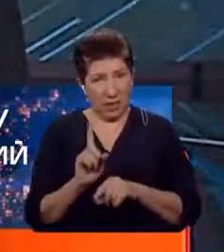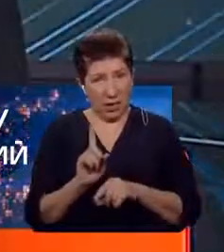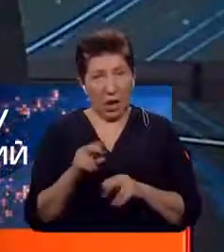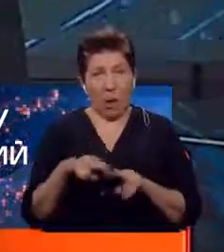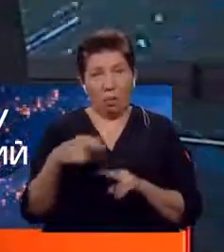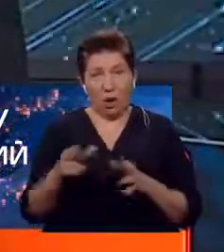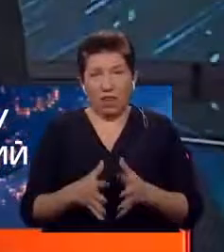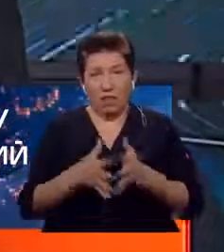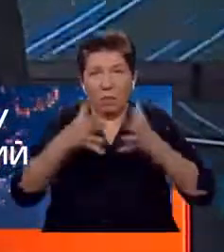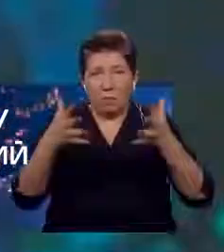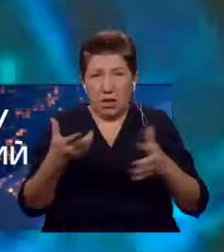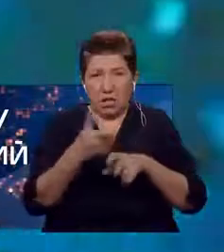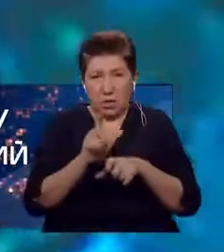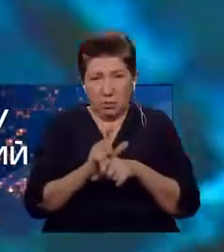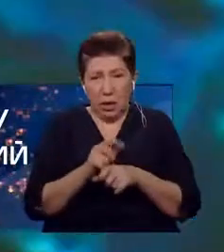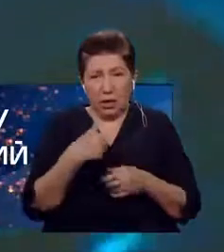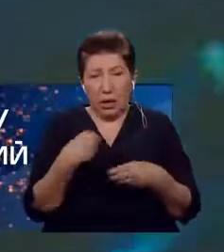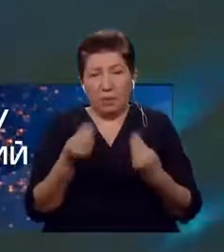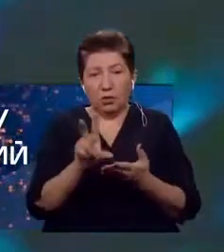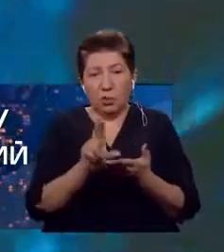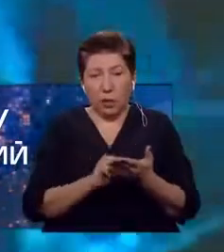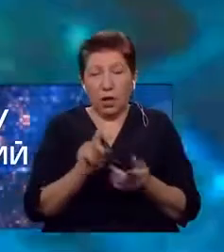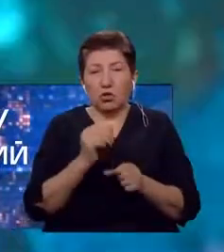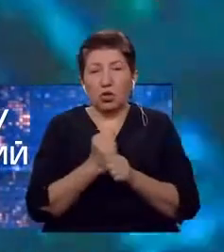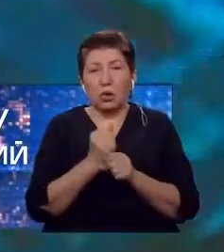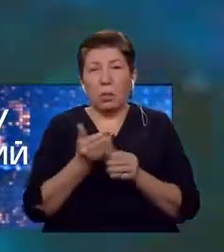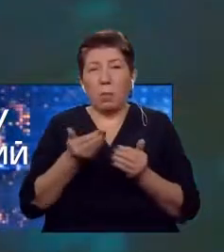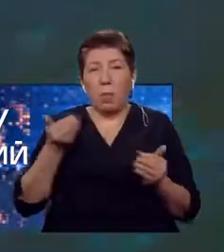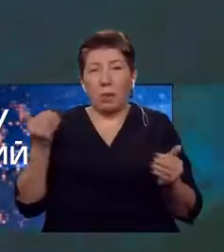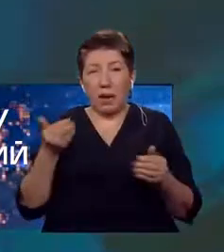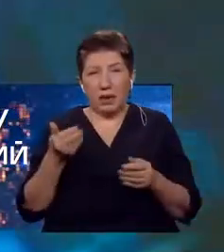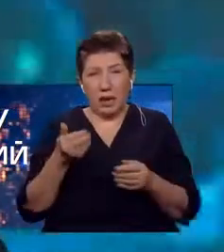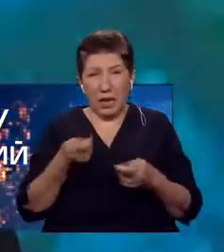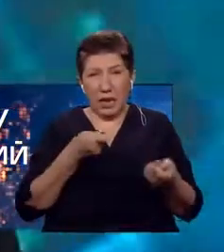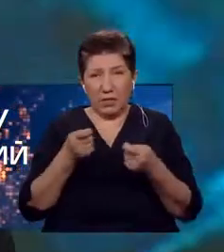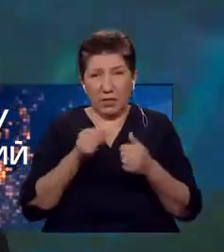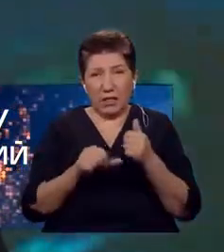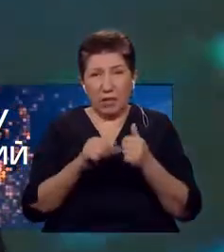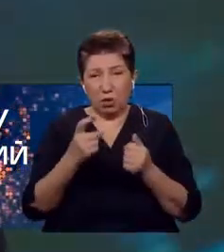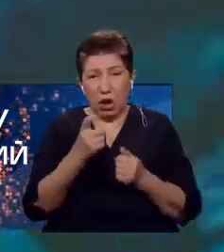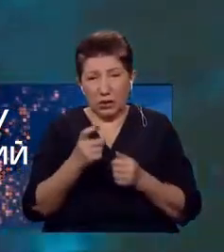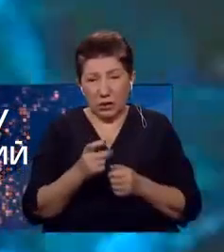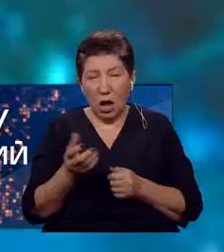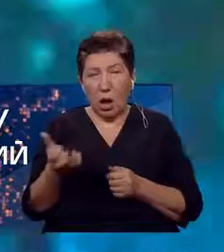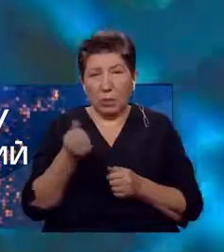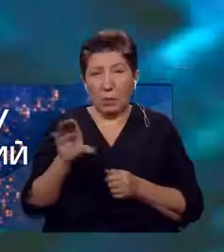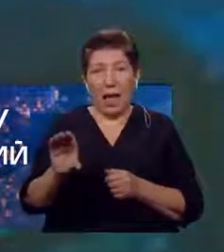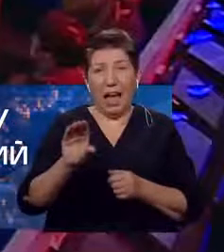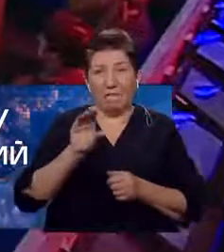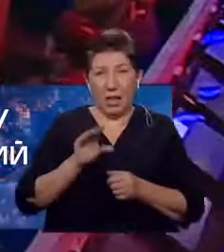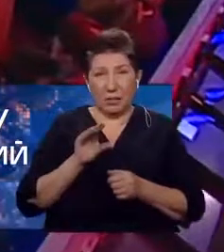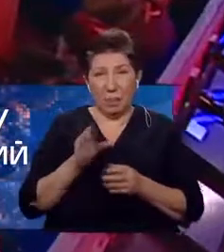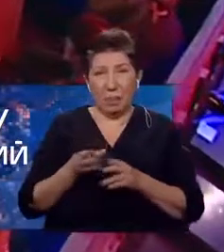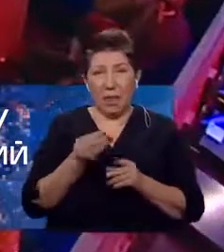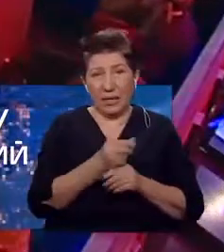Боргів набагато більше було. Я приведу приклад. Що зробила попередня керівниця «Нафтогазу»? Вона отримала авансом платіж